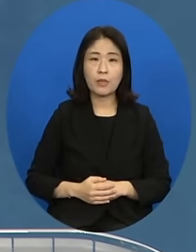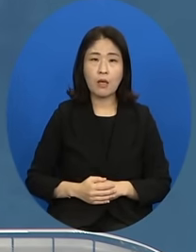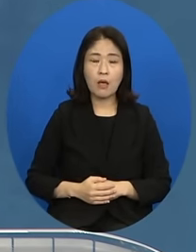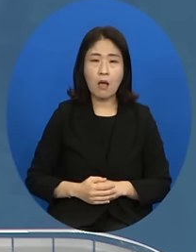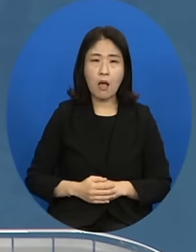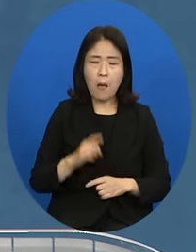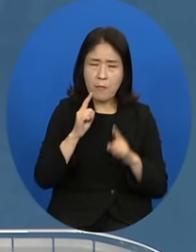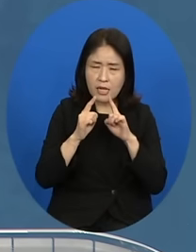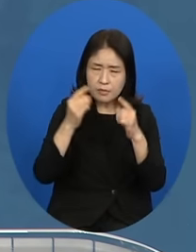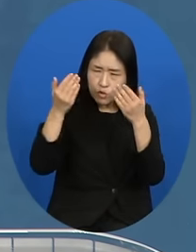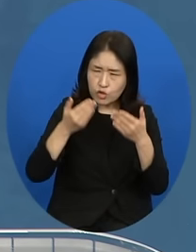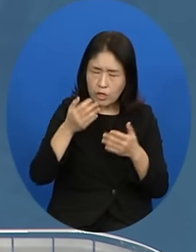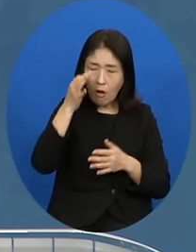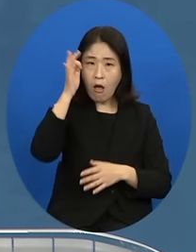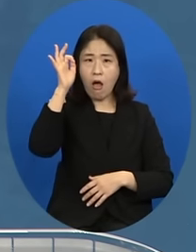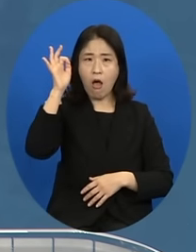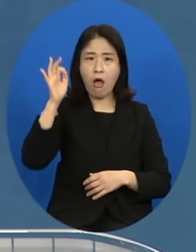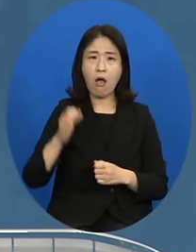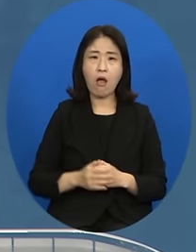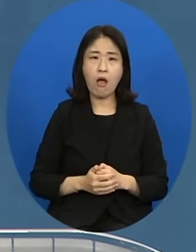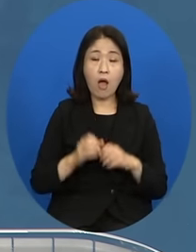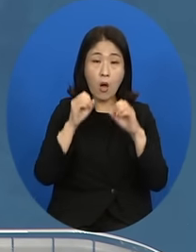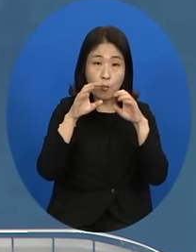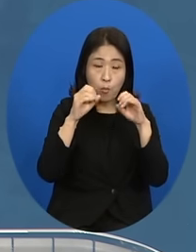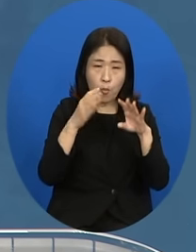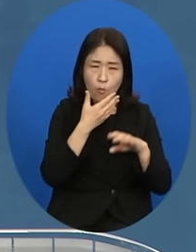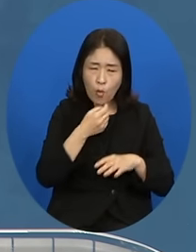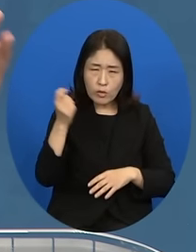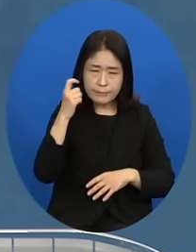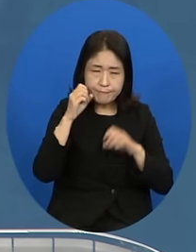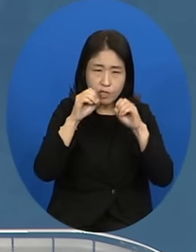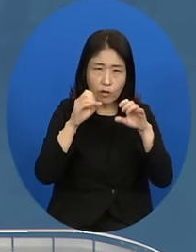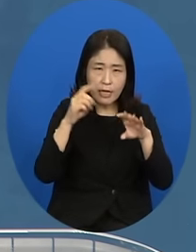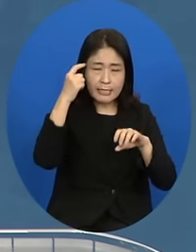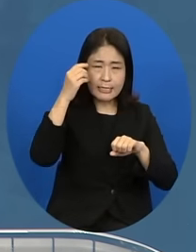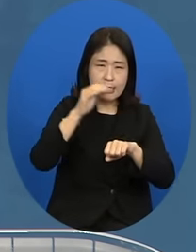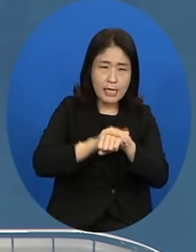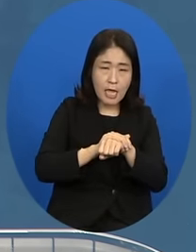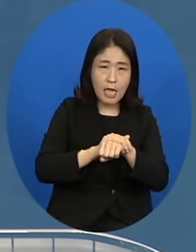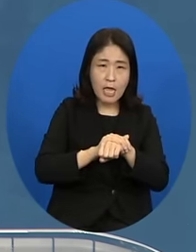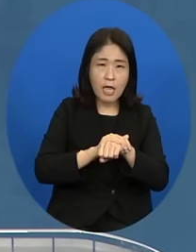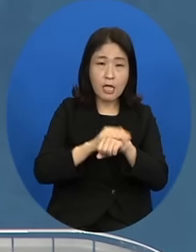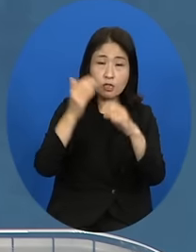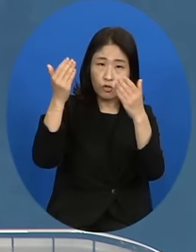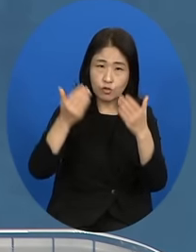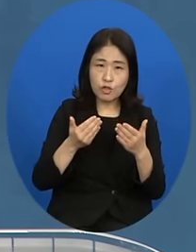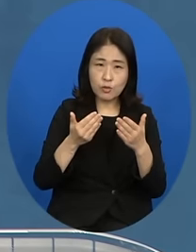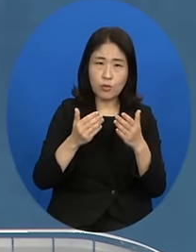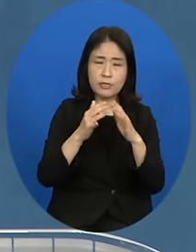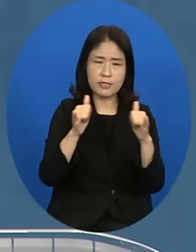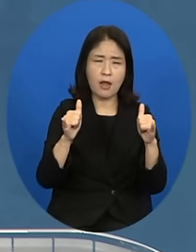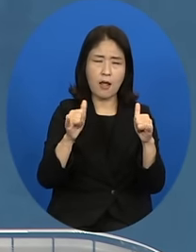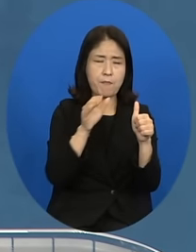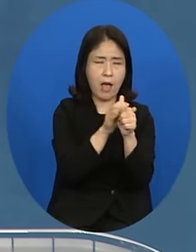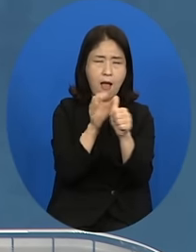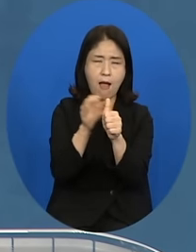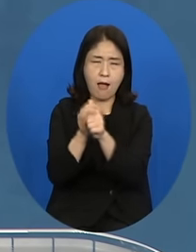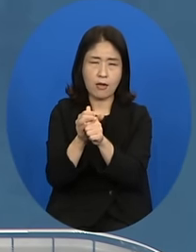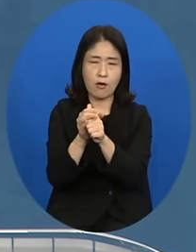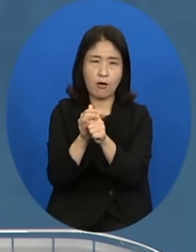떠오르게도 하시고 그리고 복음 전할 지혜도 주시고 사람도 세우신다고 하시는 게 오늘 말씀임을